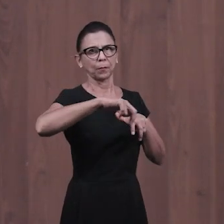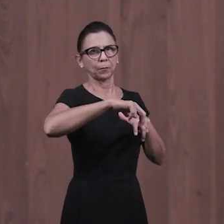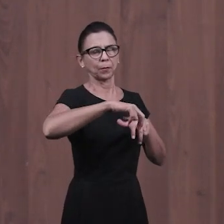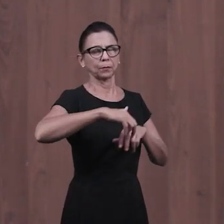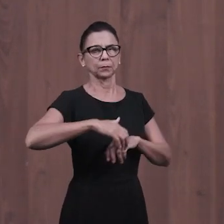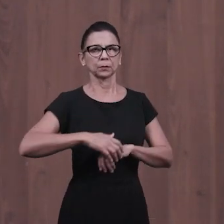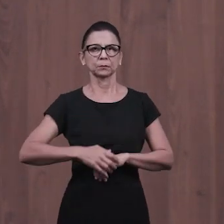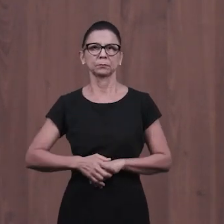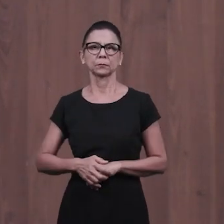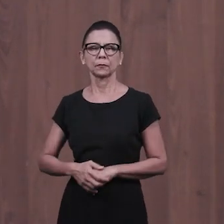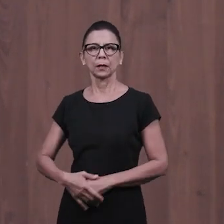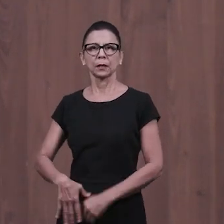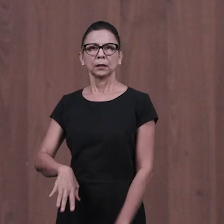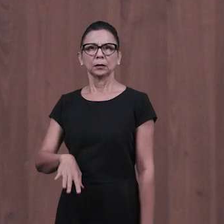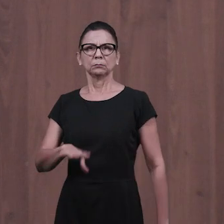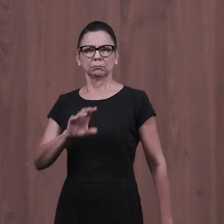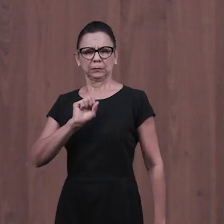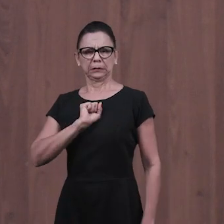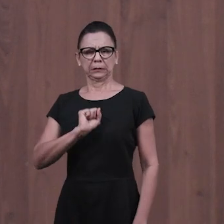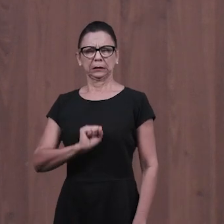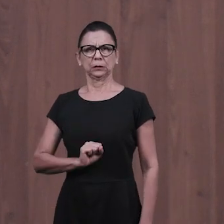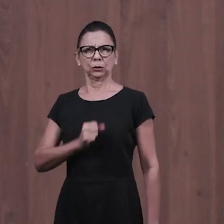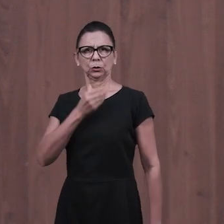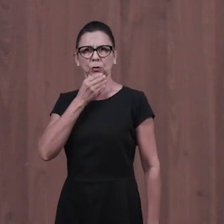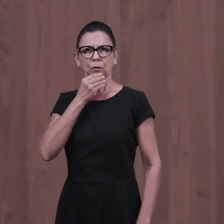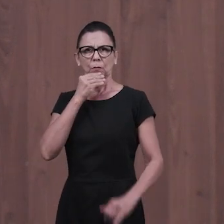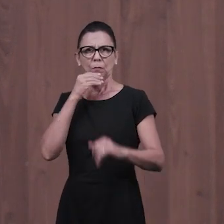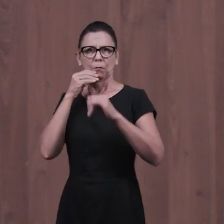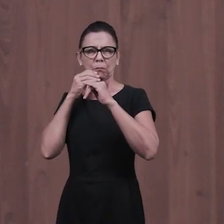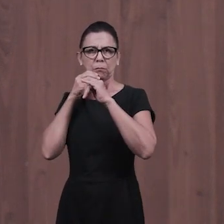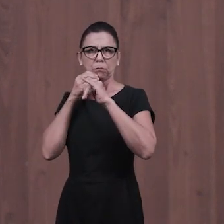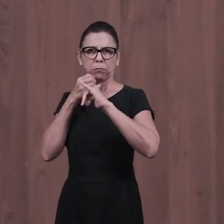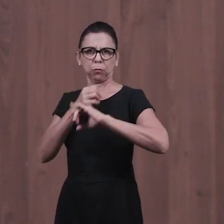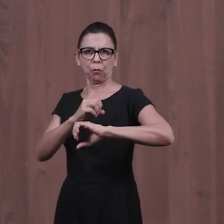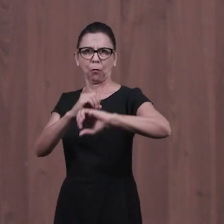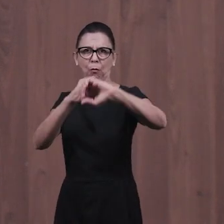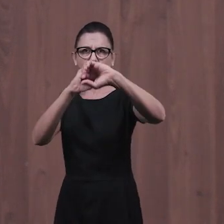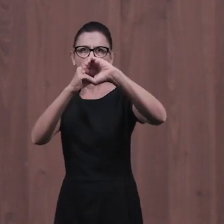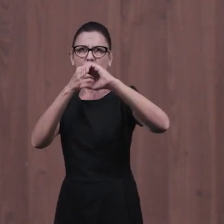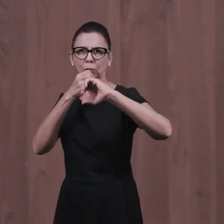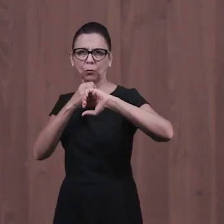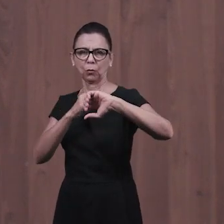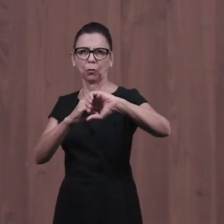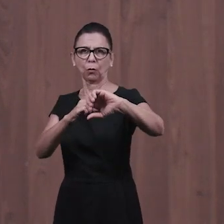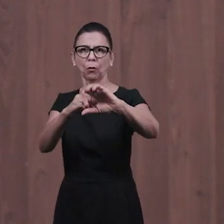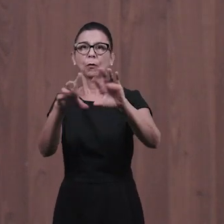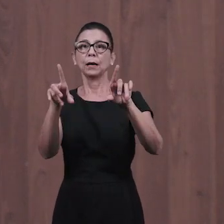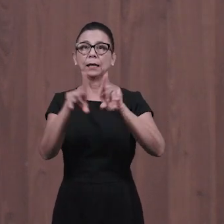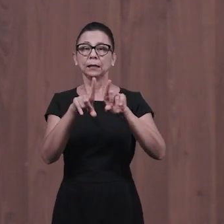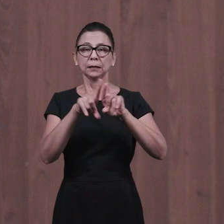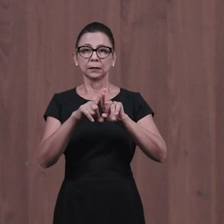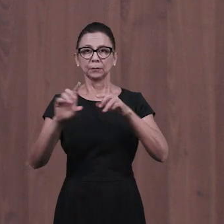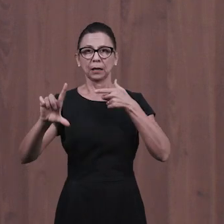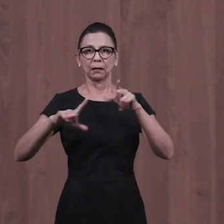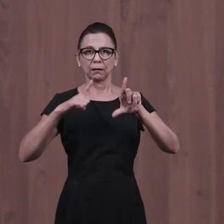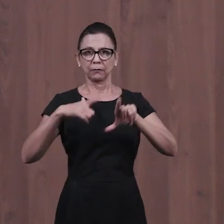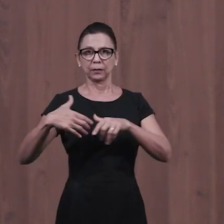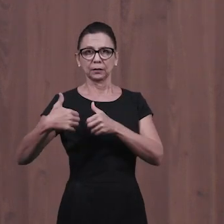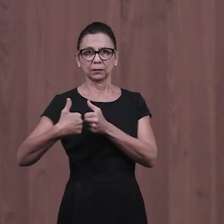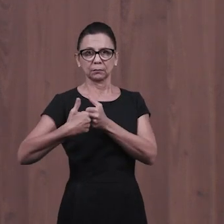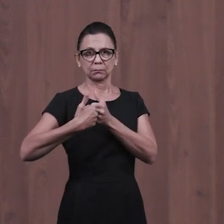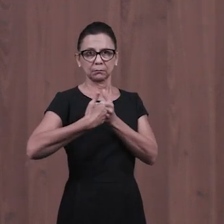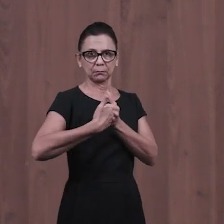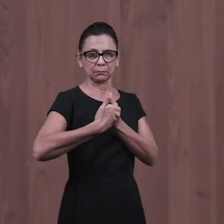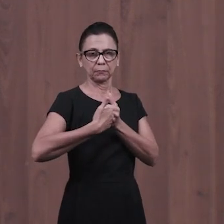sacrificateurs portaient les trompettes et aussi l'arche de l'alliance. Et à la fin, d'autres